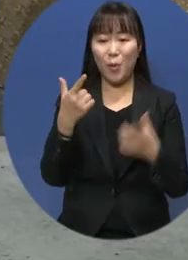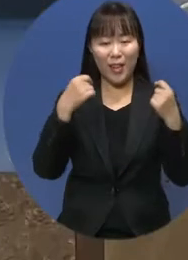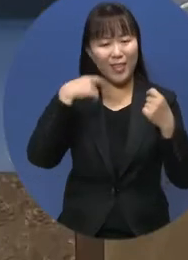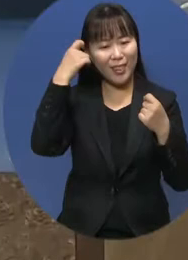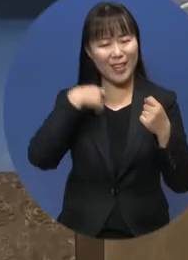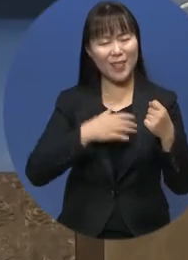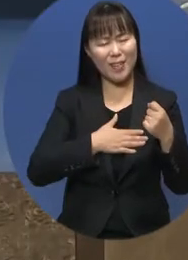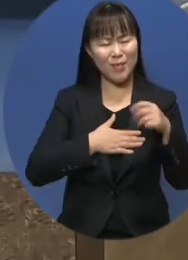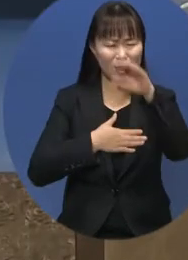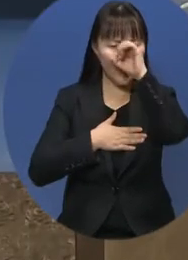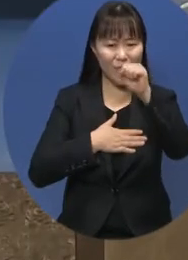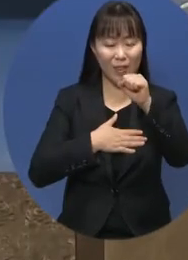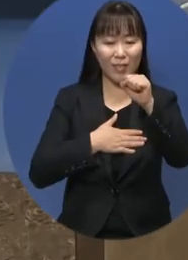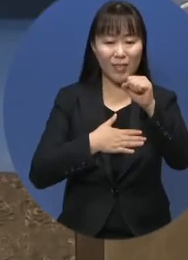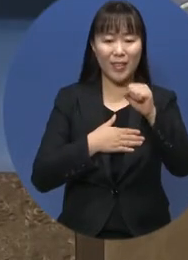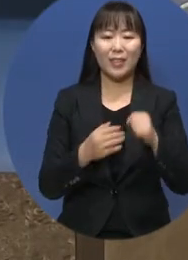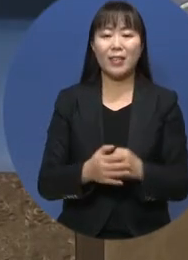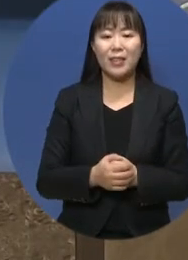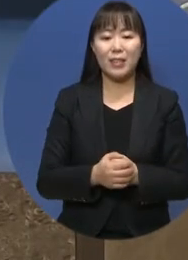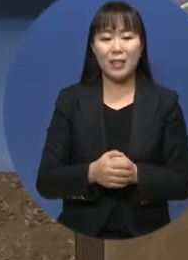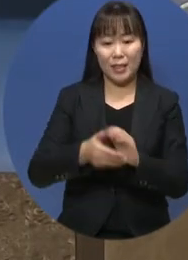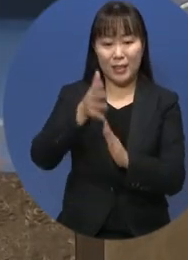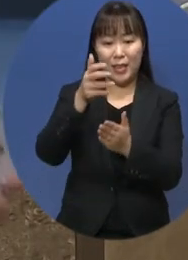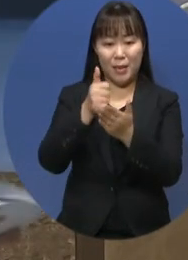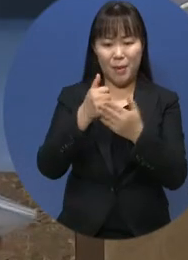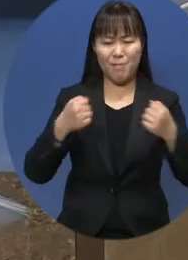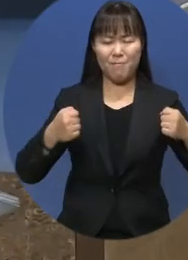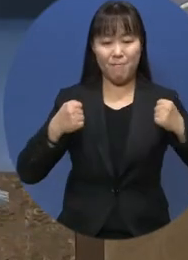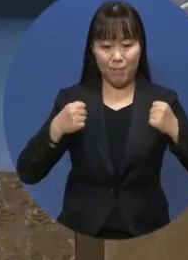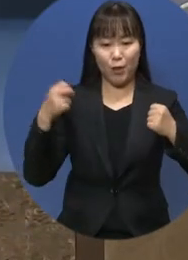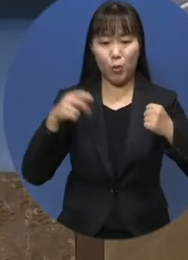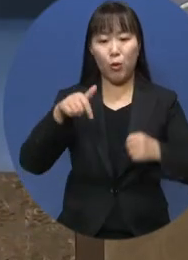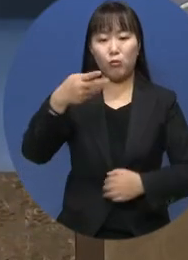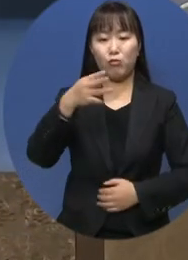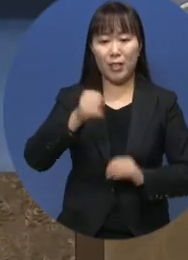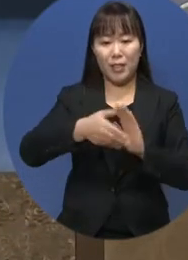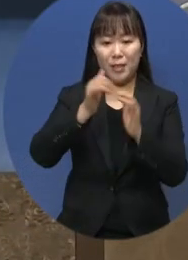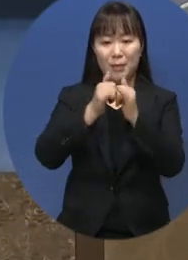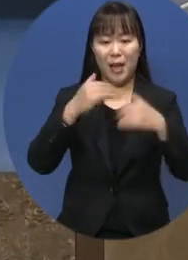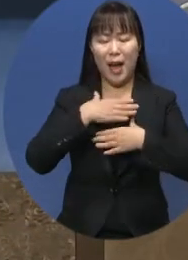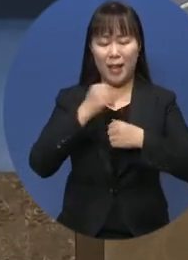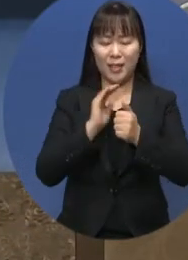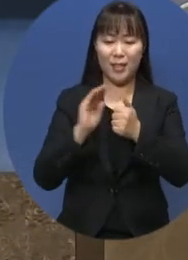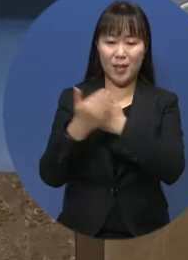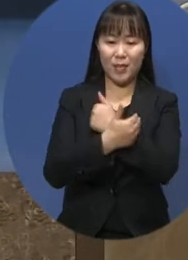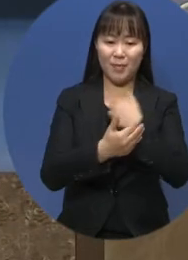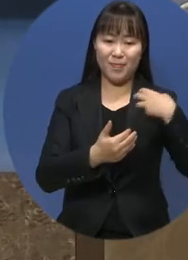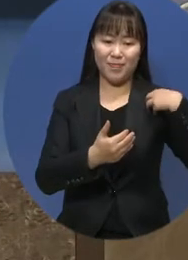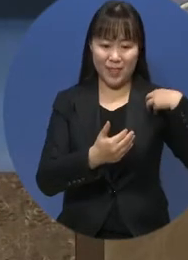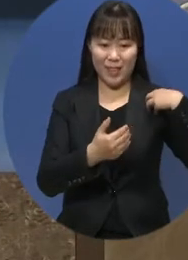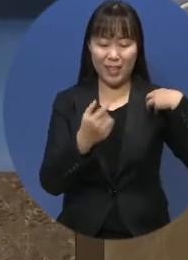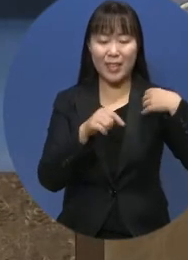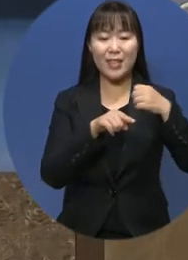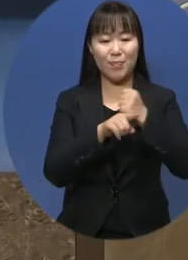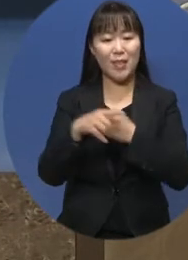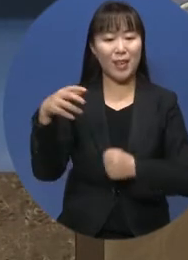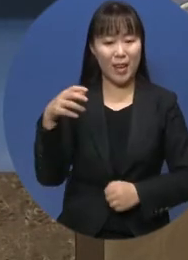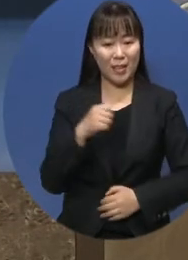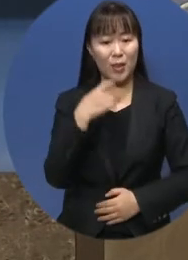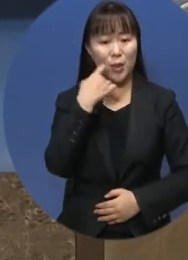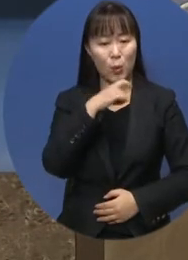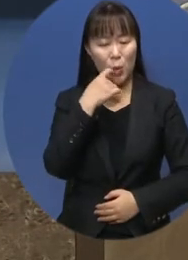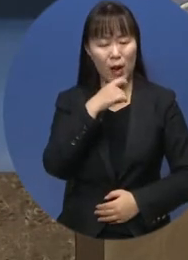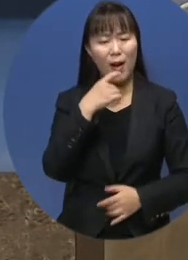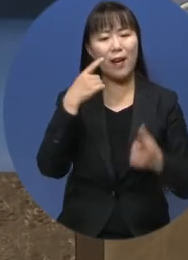좋아지는 생기잖아요 어 그래서 이제 시장님의 이런 활력과 너구리 시민의 안전을 책임지시 겠다는 그런 의미를 담은